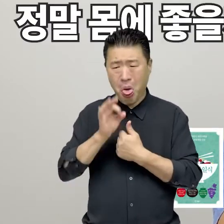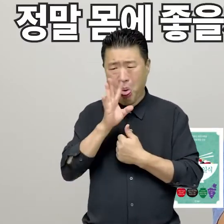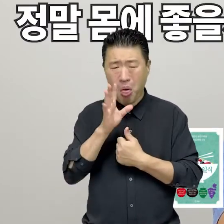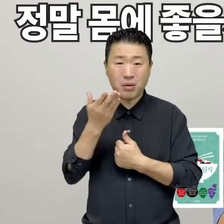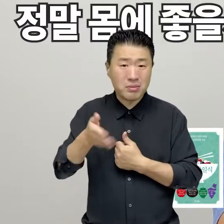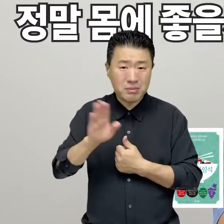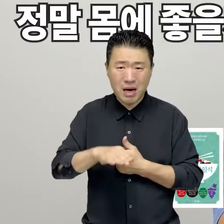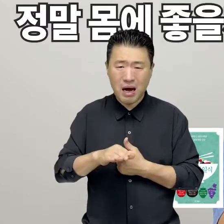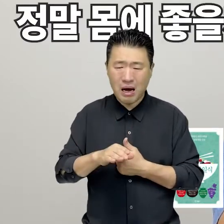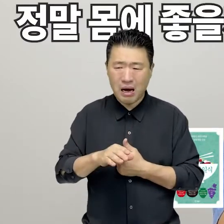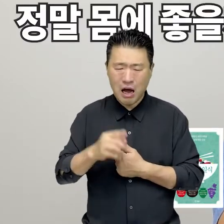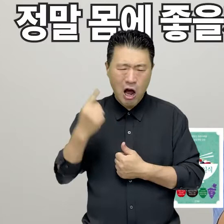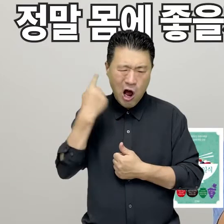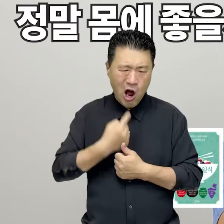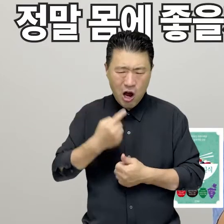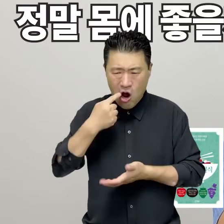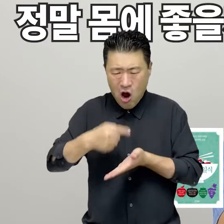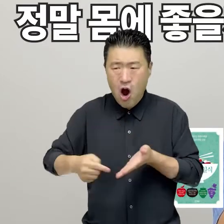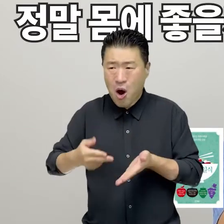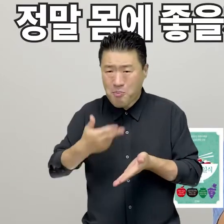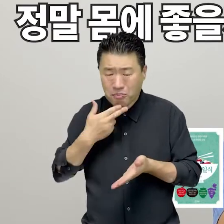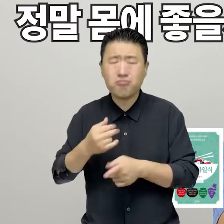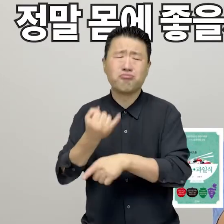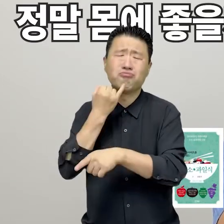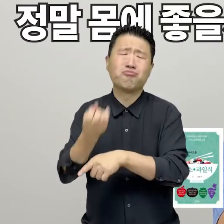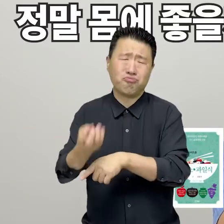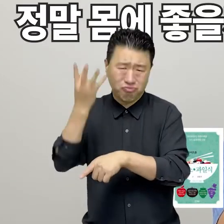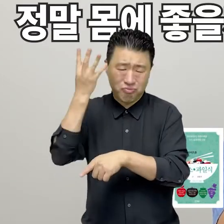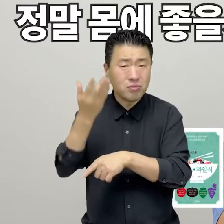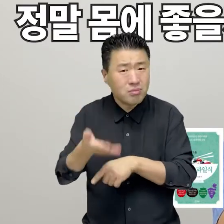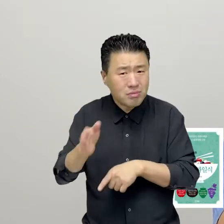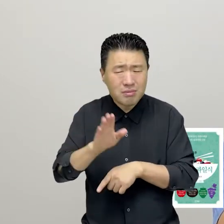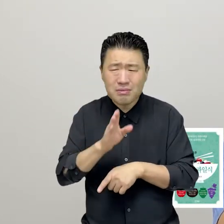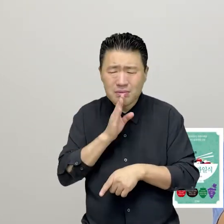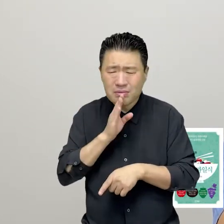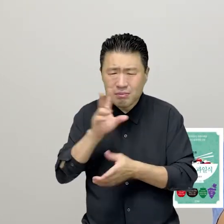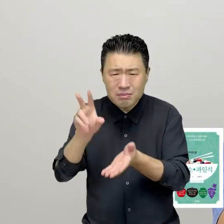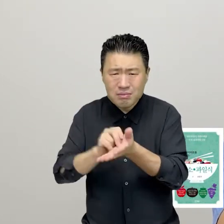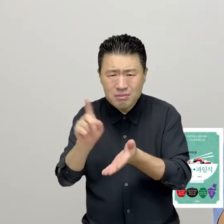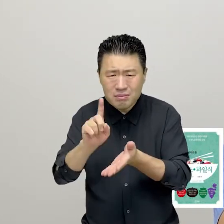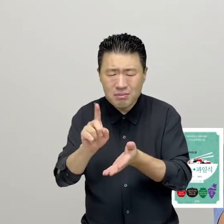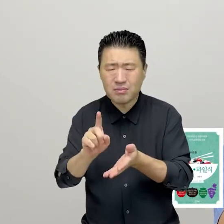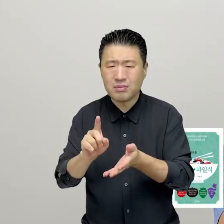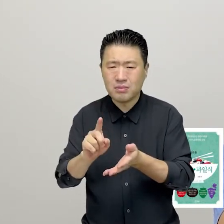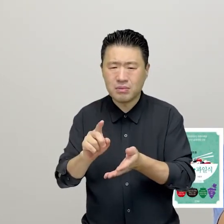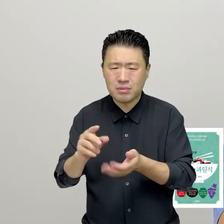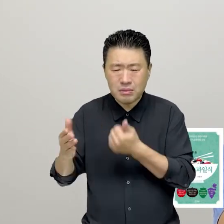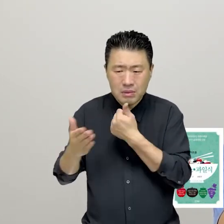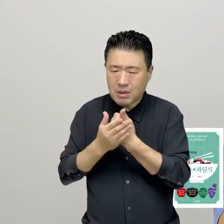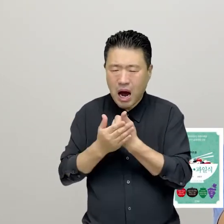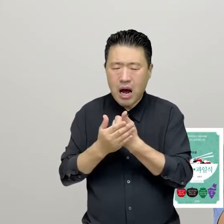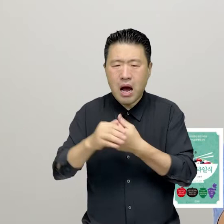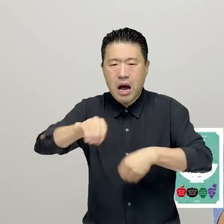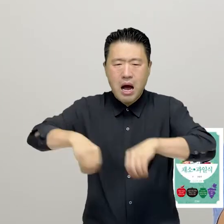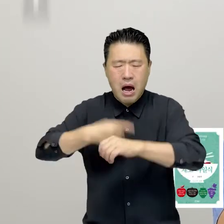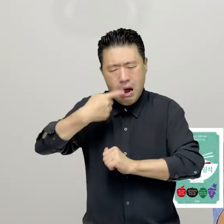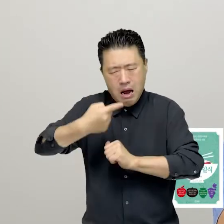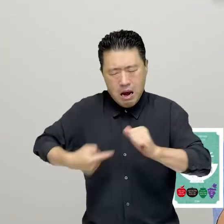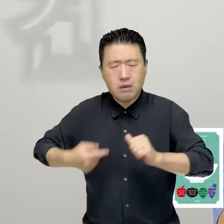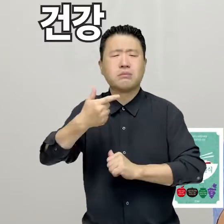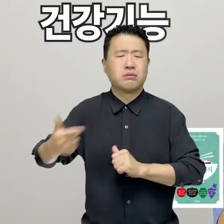안 되더라도 부작용이 없으면 차라리 낫습니다. 하지만 문제는 부작용이 심각하다는